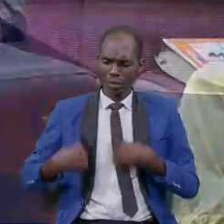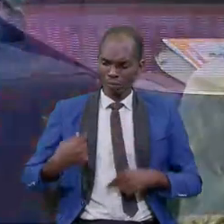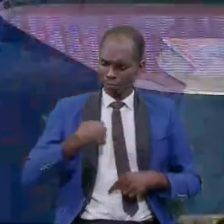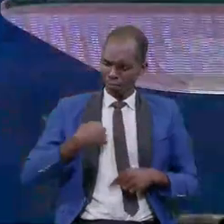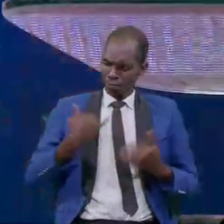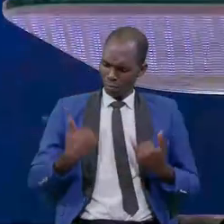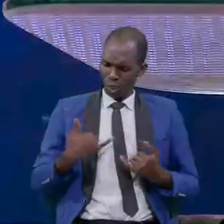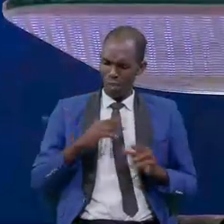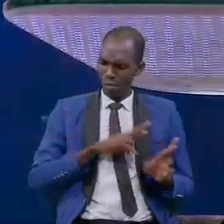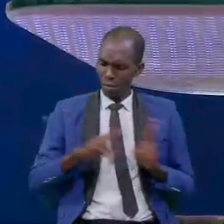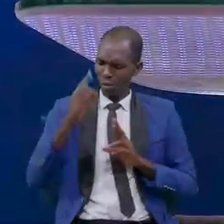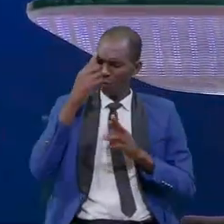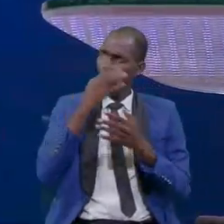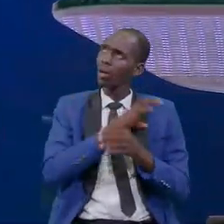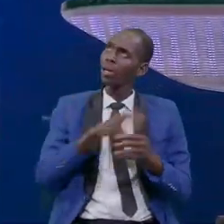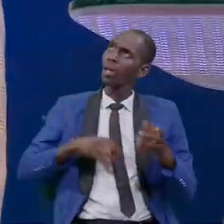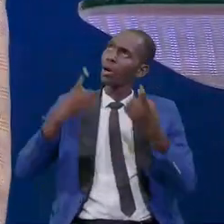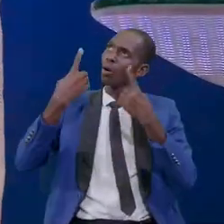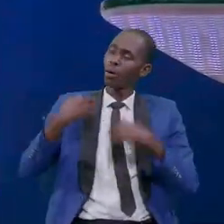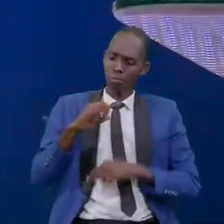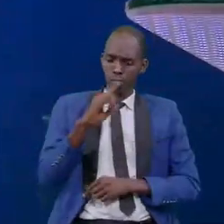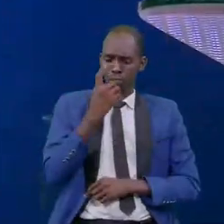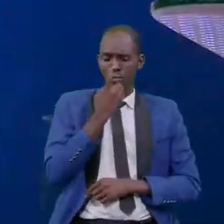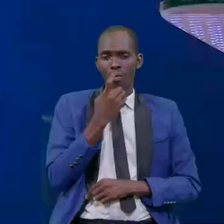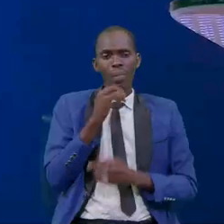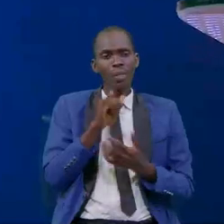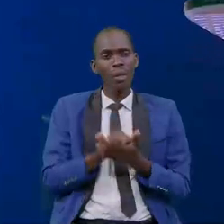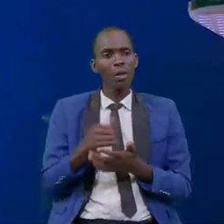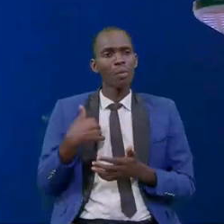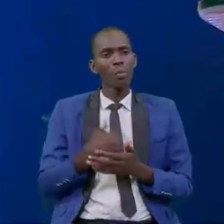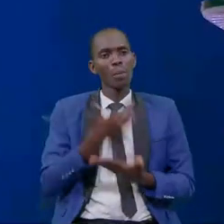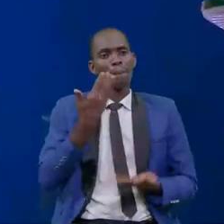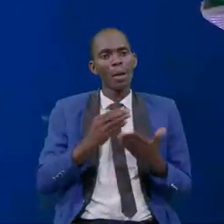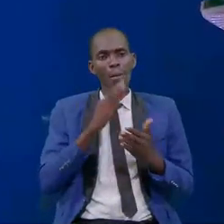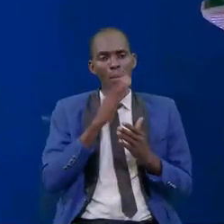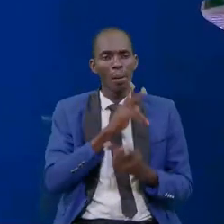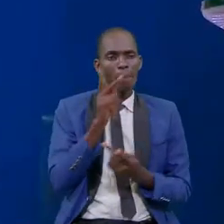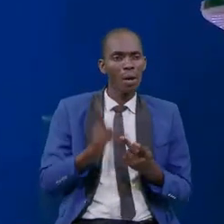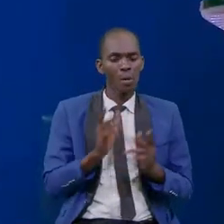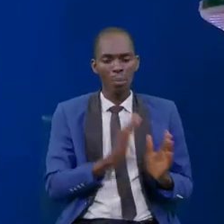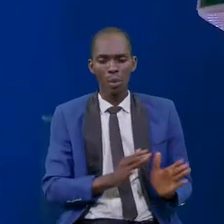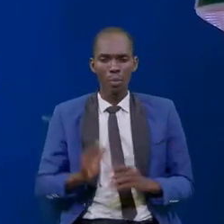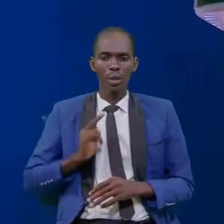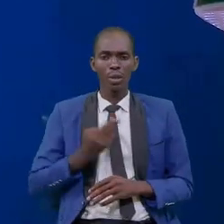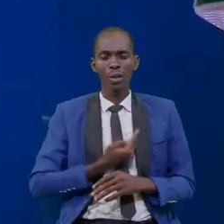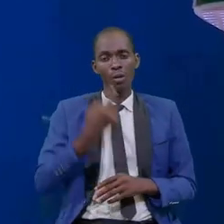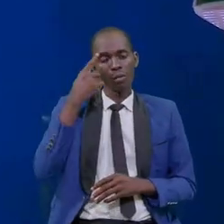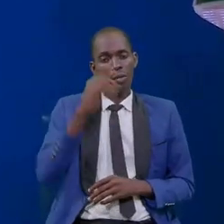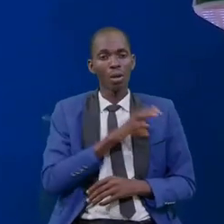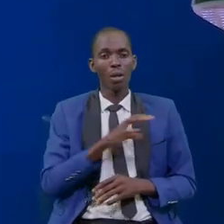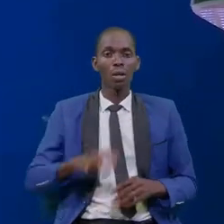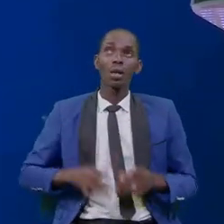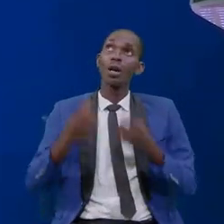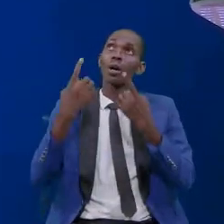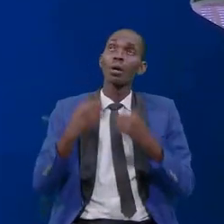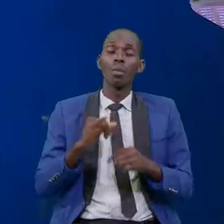cœur, est-ce que c'est prêt? Est-ce que je suis prêt pour l'avènement du Seigneur? Est-ce que je suis préparé pour l'avènement du Seigneur?